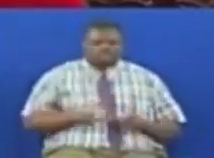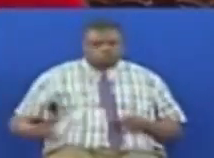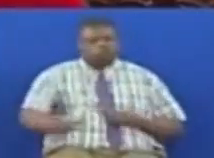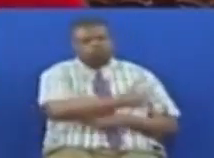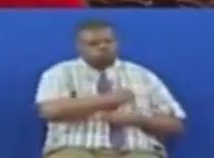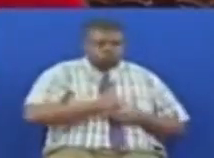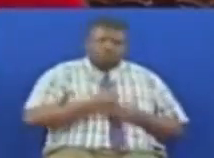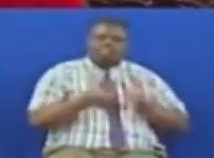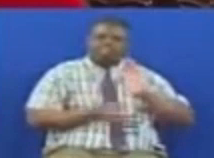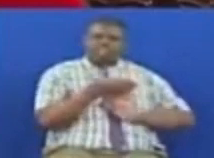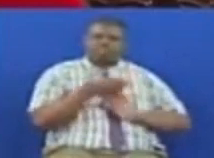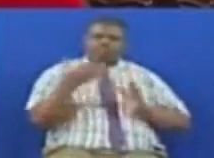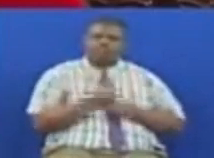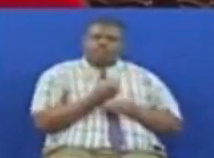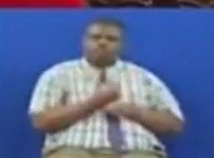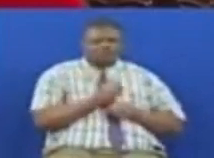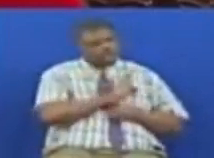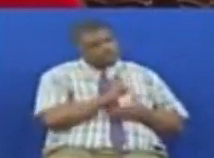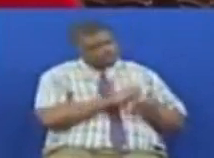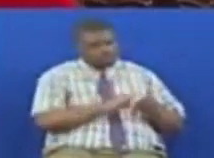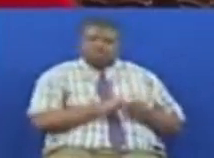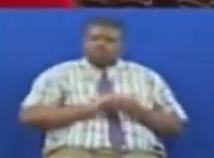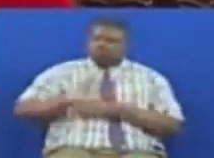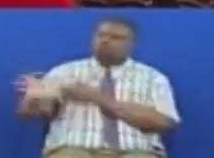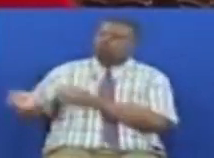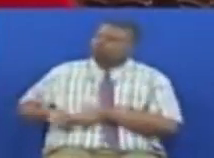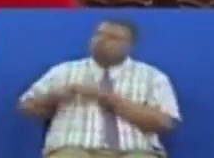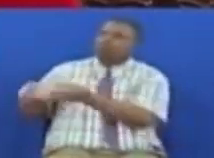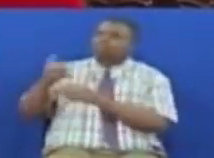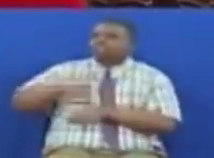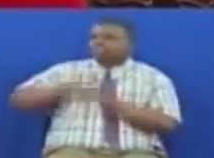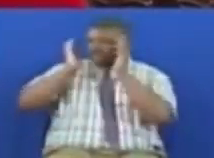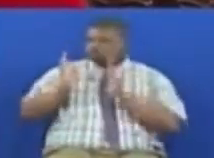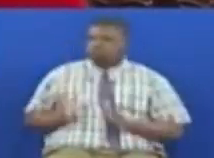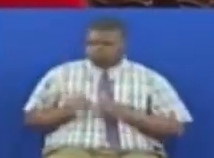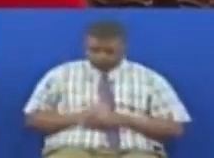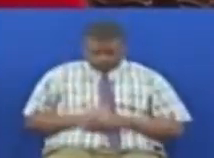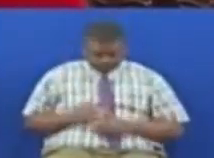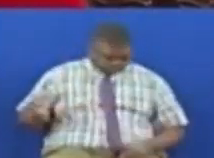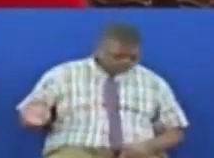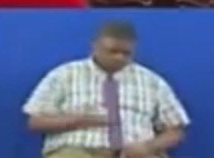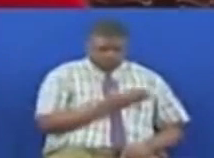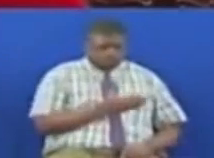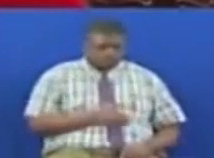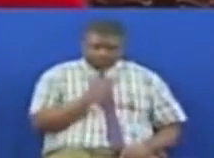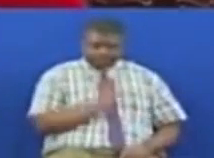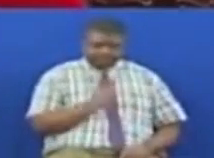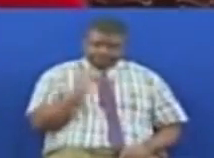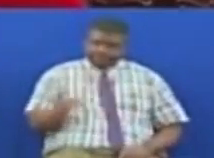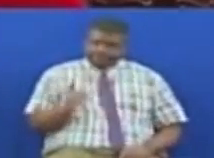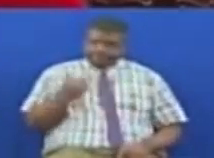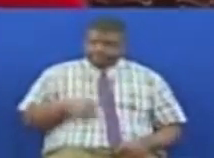na kuvirejesha serikali kuu, na hivyo kuua kabisa dhana nzima ya ugatuaji wa madaraka ya D by D. Kwa muktadha huu, kambi